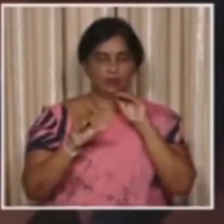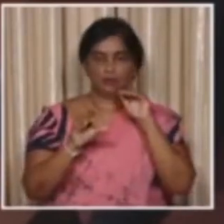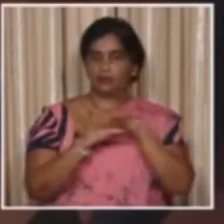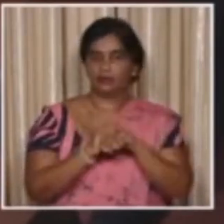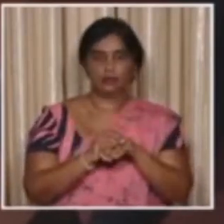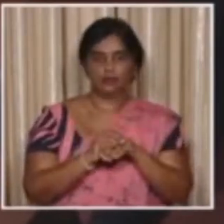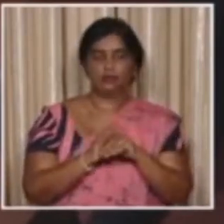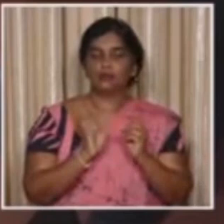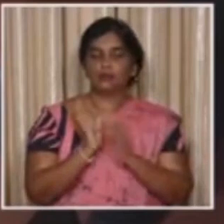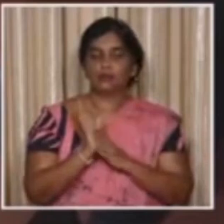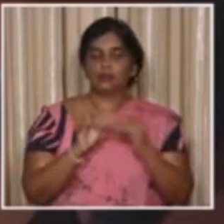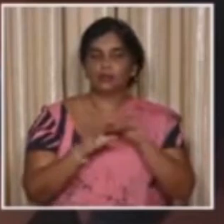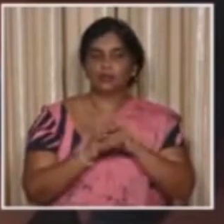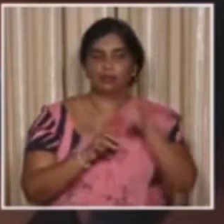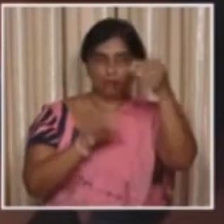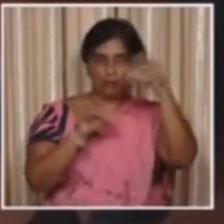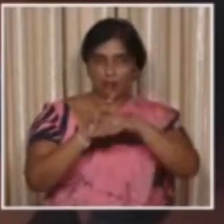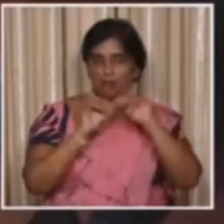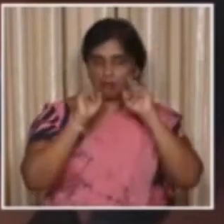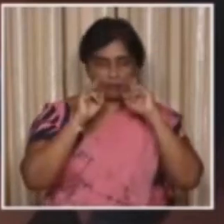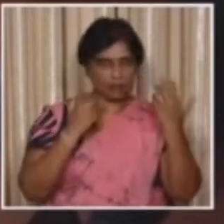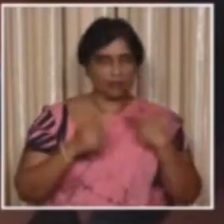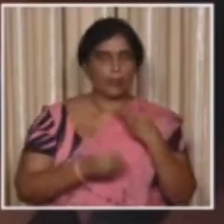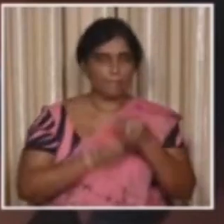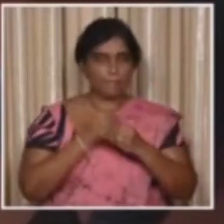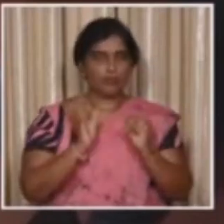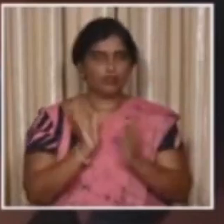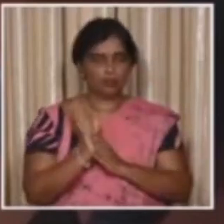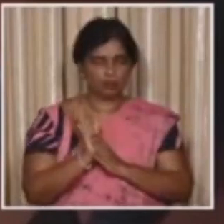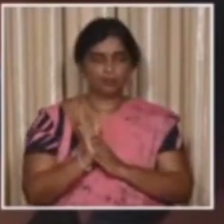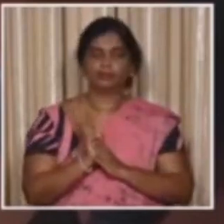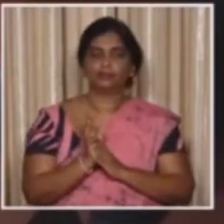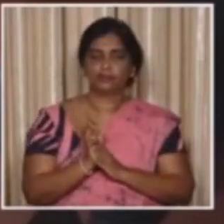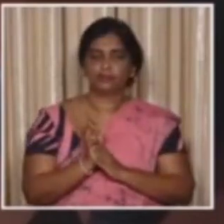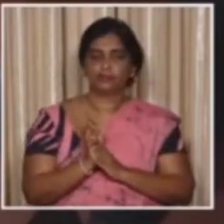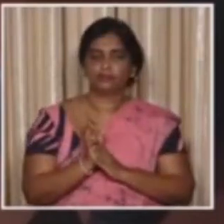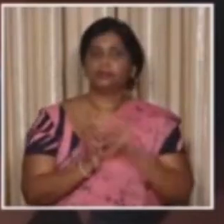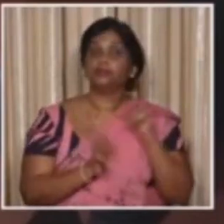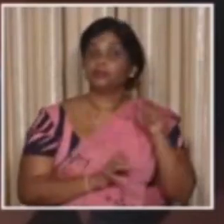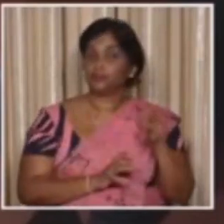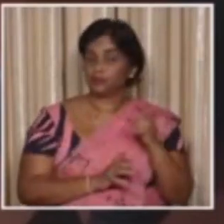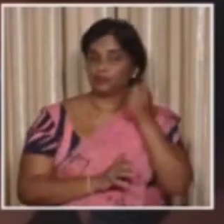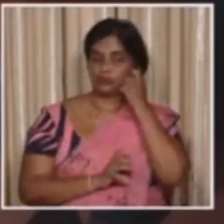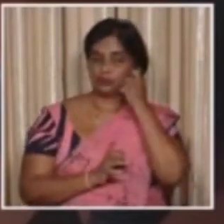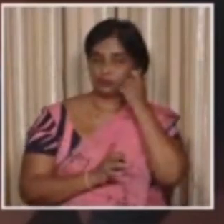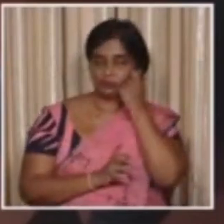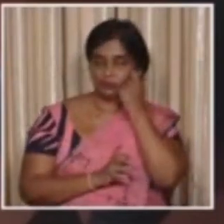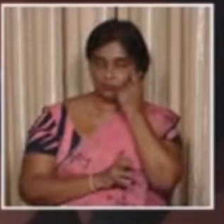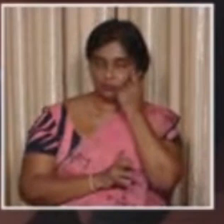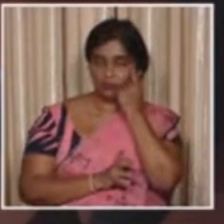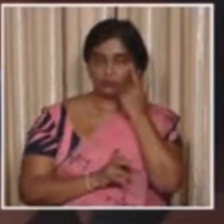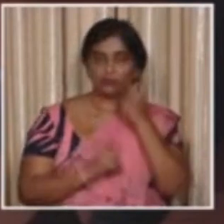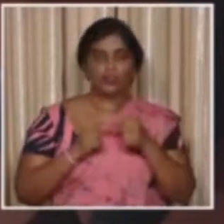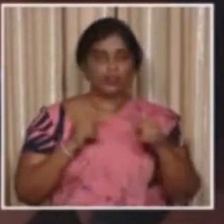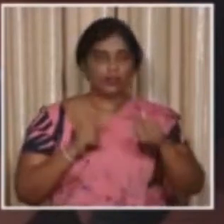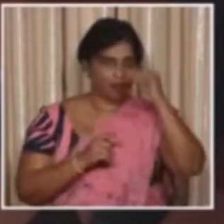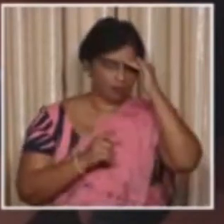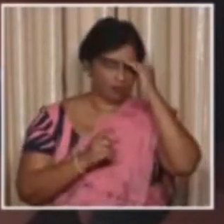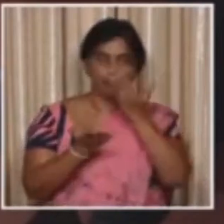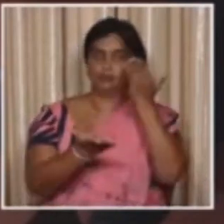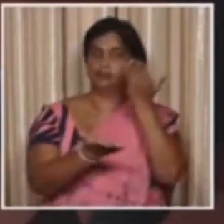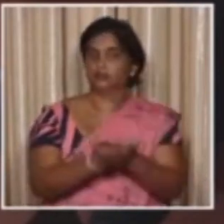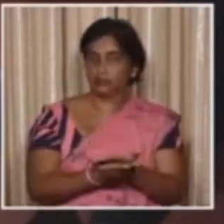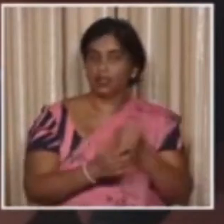Kati itu pertama lekar kesabaran itu butuh mahitiat dani nih business committee ke. Ekdimi ya yojana apa vipaksi naik itu mahasiswa ini